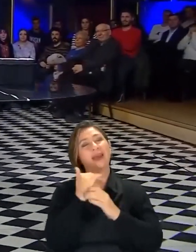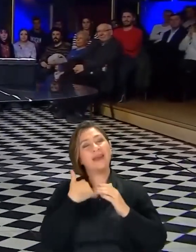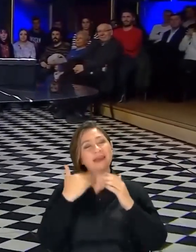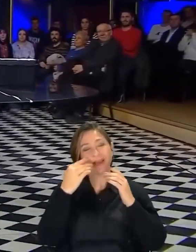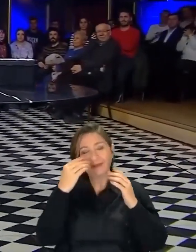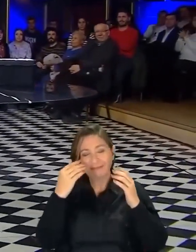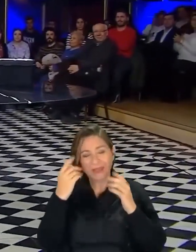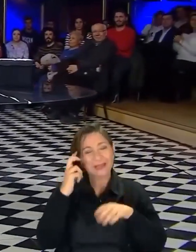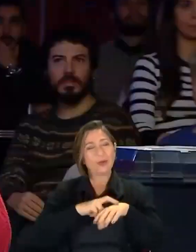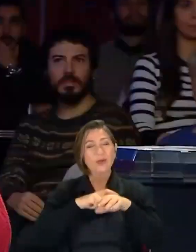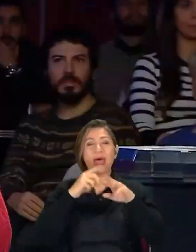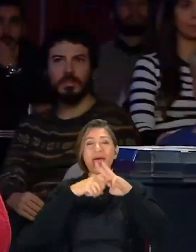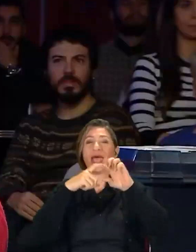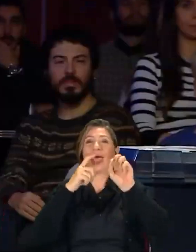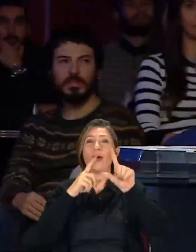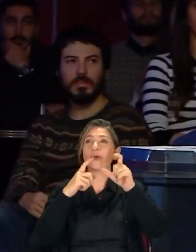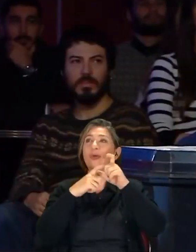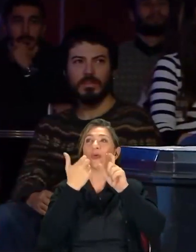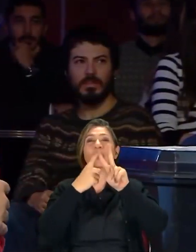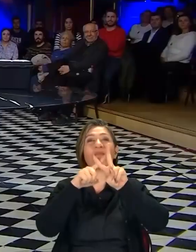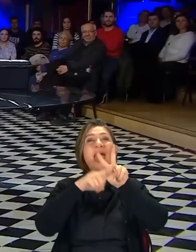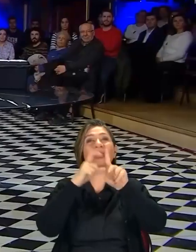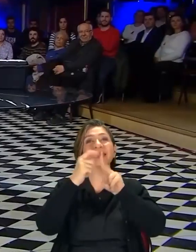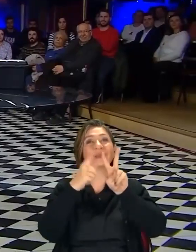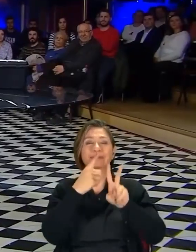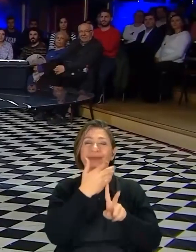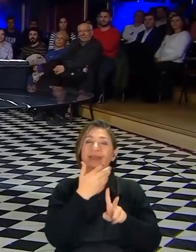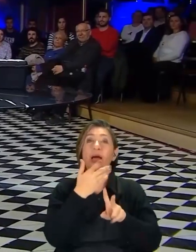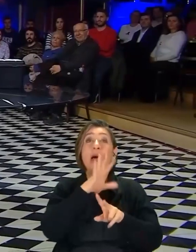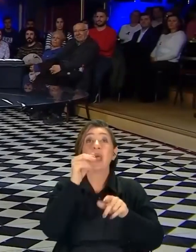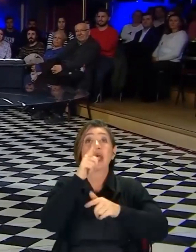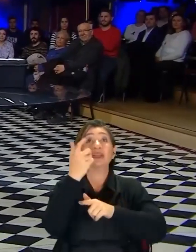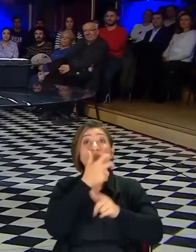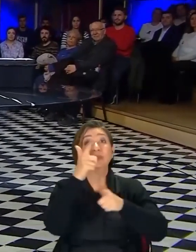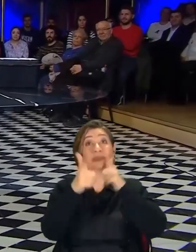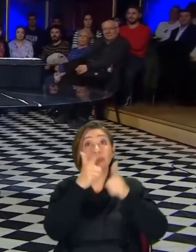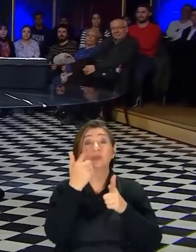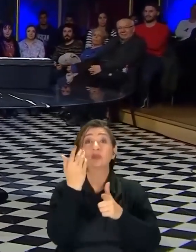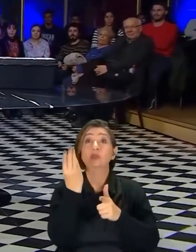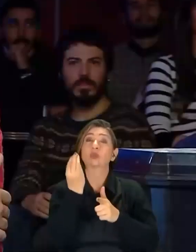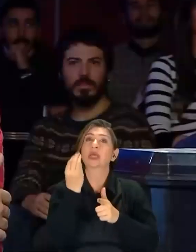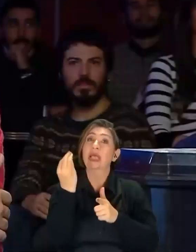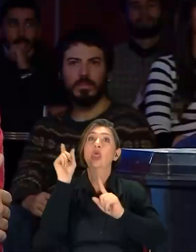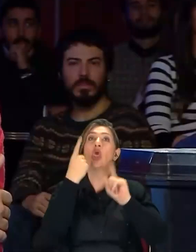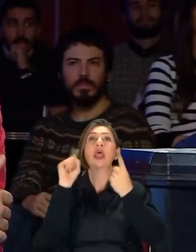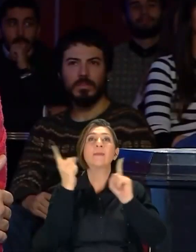Erol Günaydın abimiz ne kadar güzeldi o klipte ne kadar müthiş ama kliplerin hepsi çok güzel Sen iyi yönetmenlerle